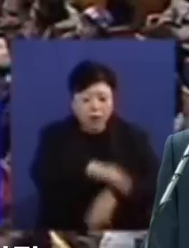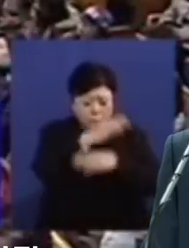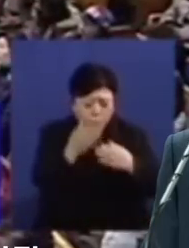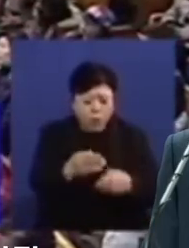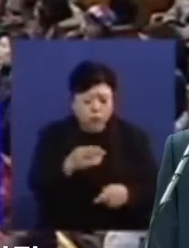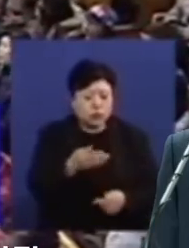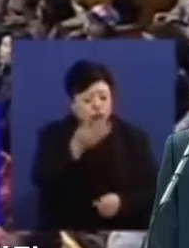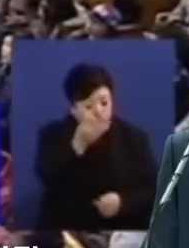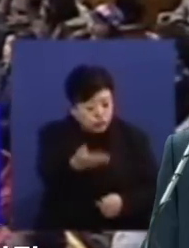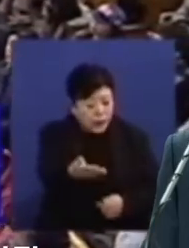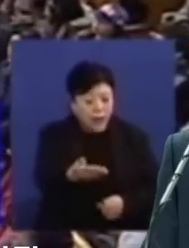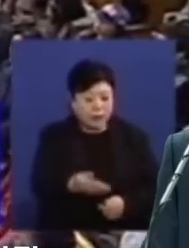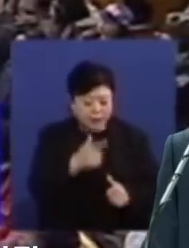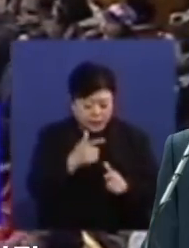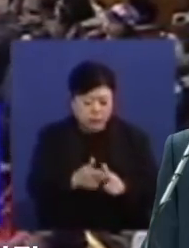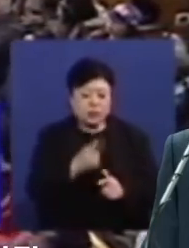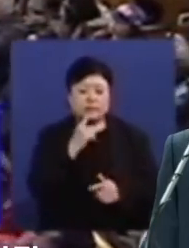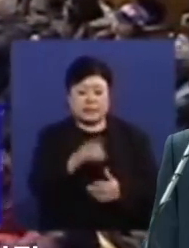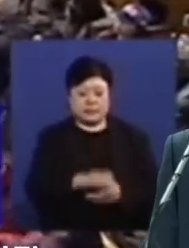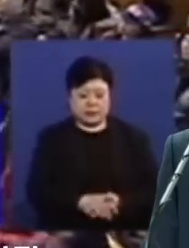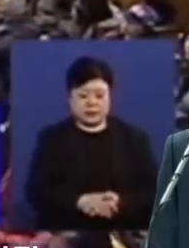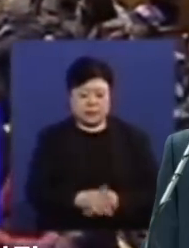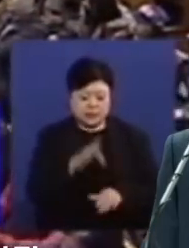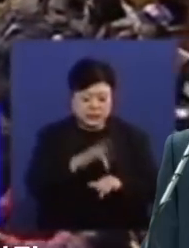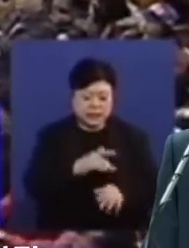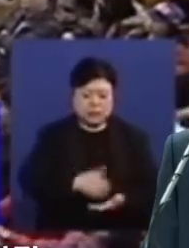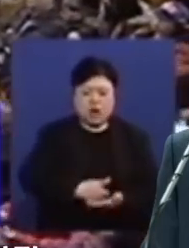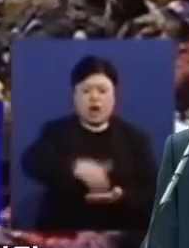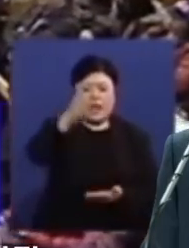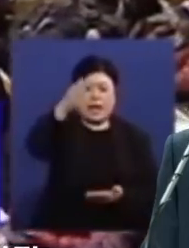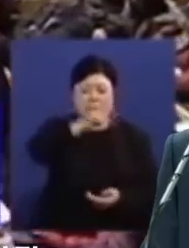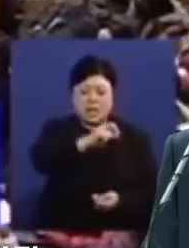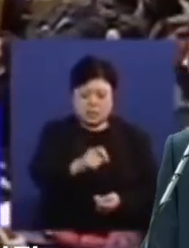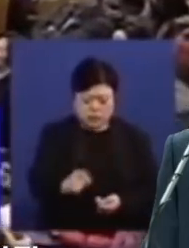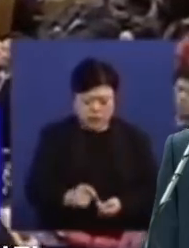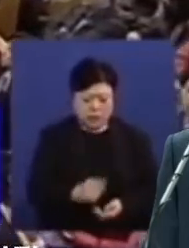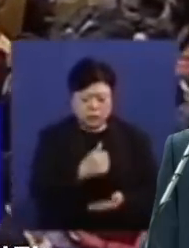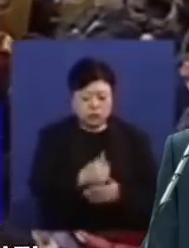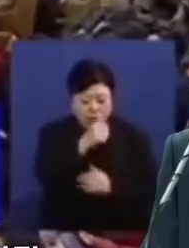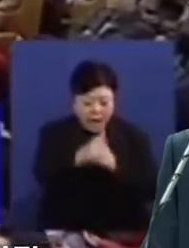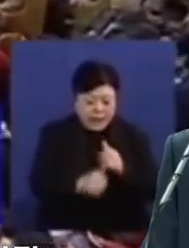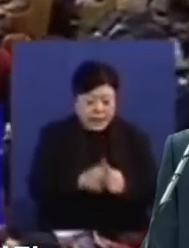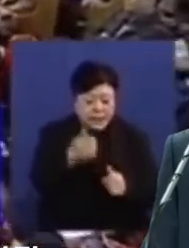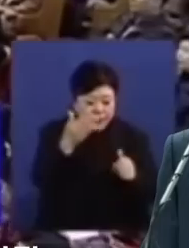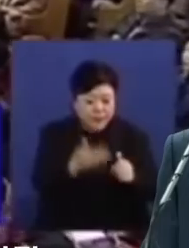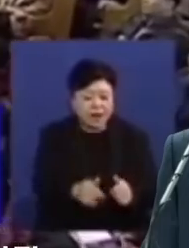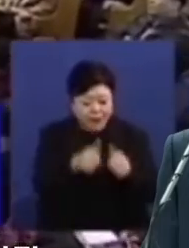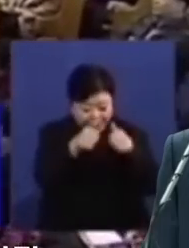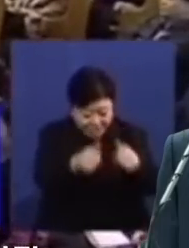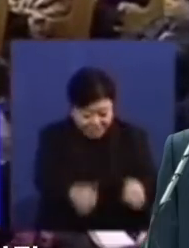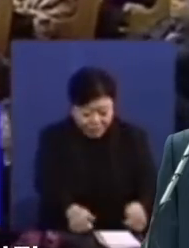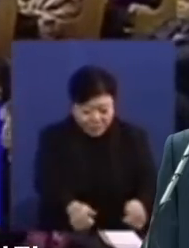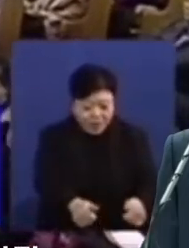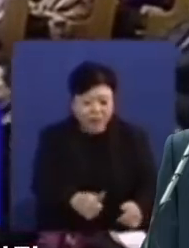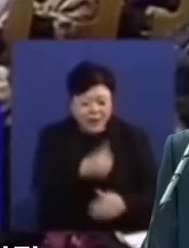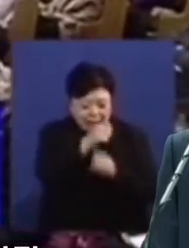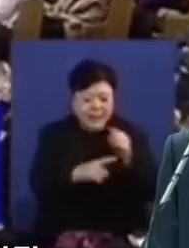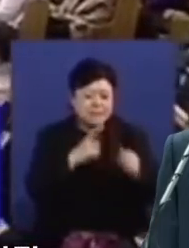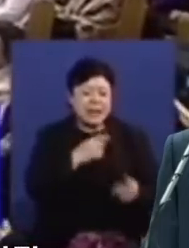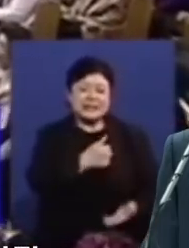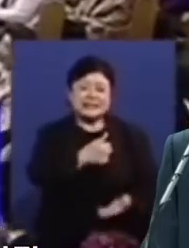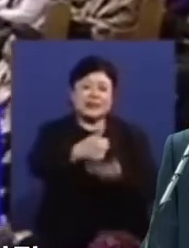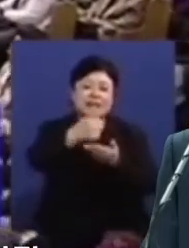내게 주리라. 예수께서 말씀하시되 사탄아 물러가라 기록되었을 때 주 너의 하나님께 경배하고 다만 그를 섬기라